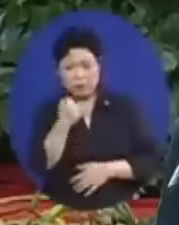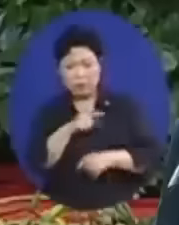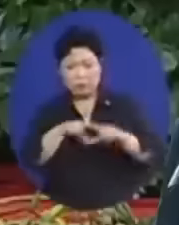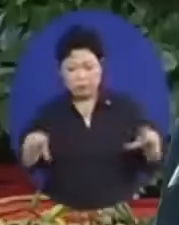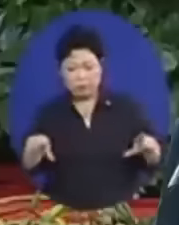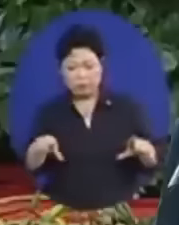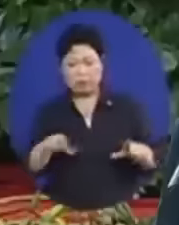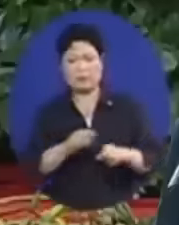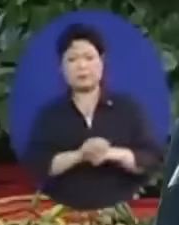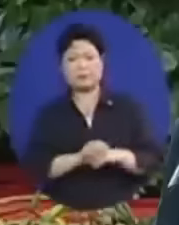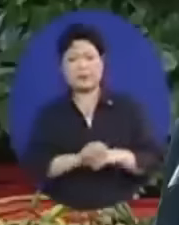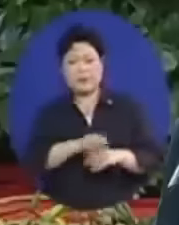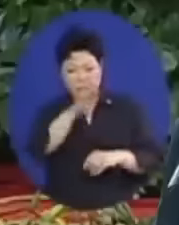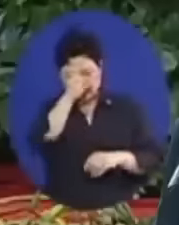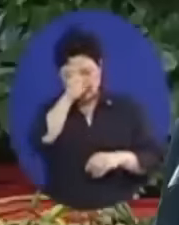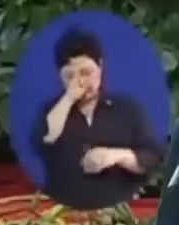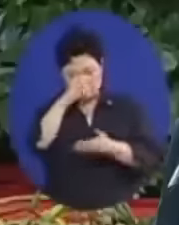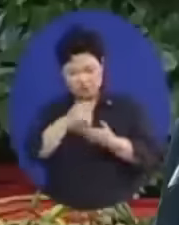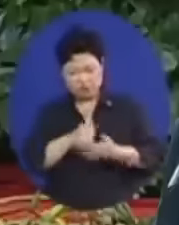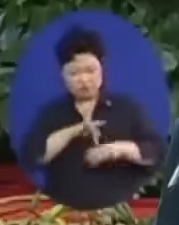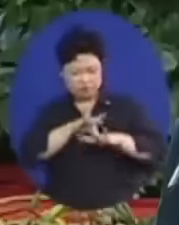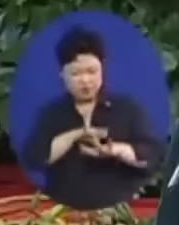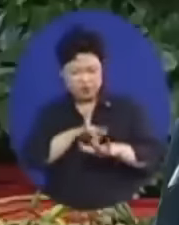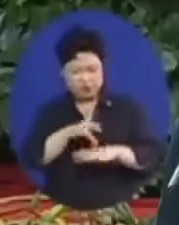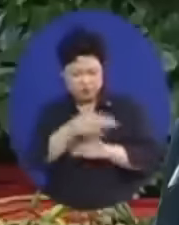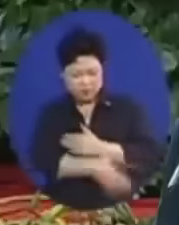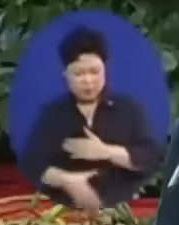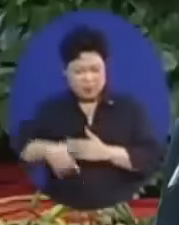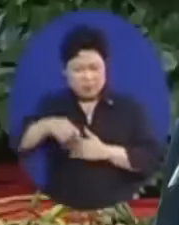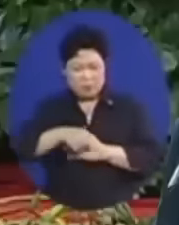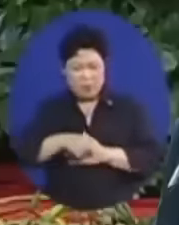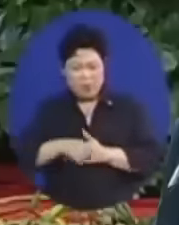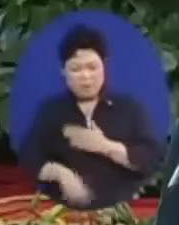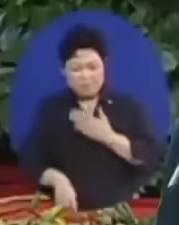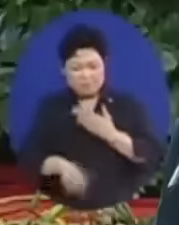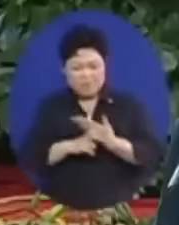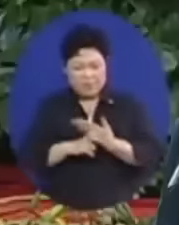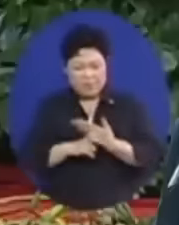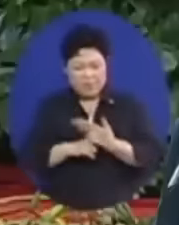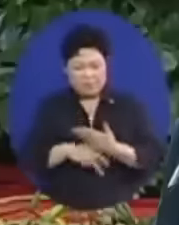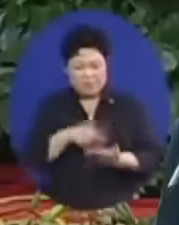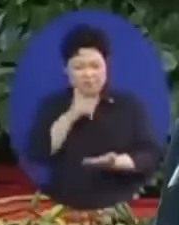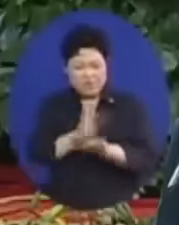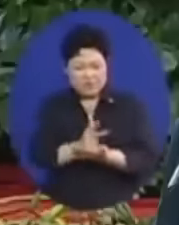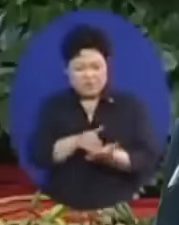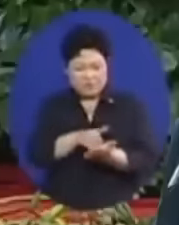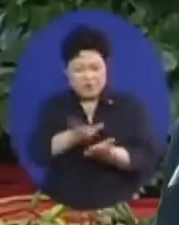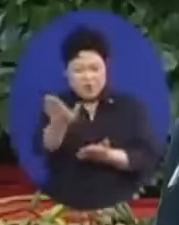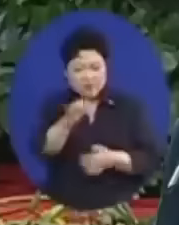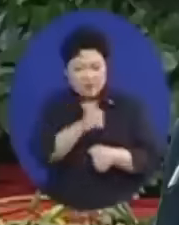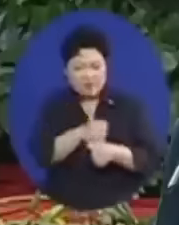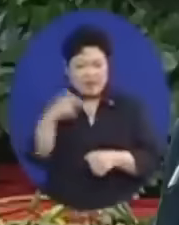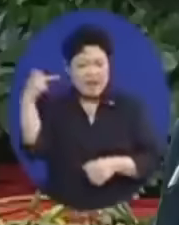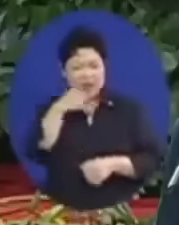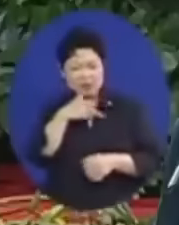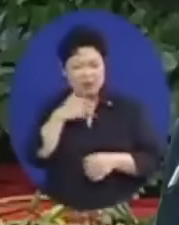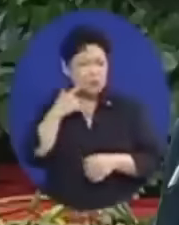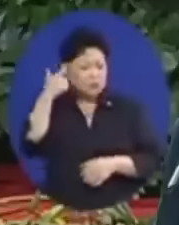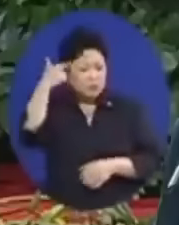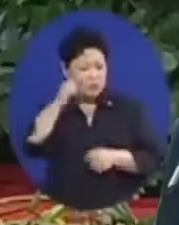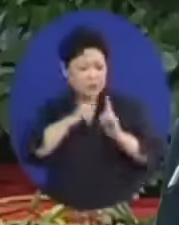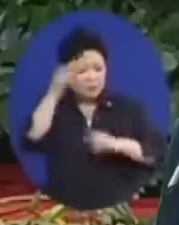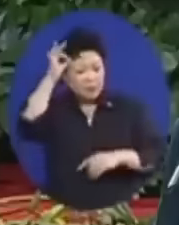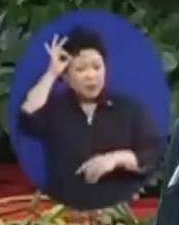평소에 설교하면 질병을 갖다주는 귀신이 우리 몸에 불법 주차하려고 하면 쫓아내야 한다고 강조하던 목사님의 말이